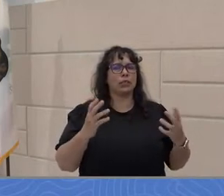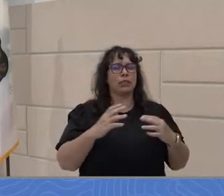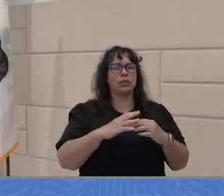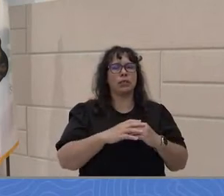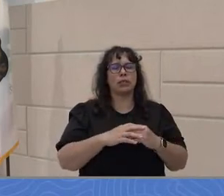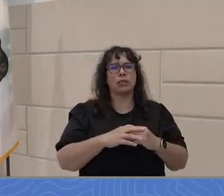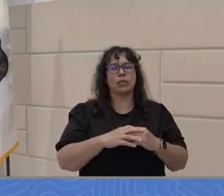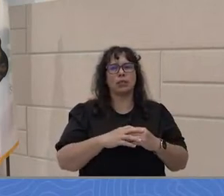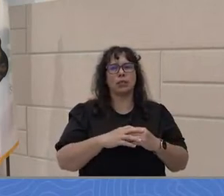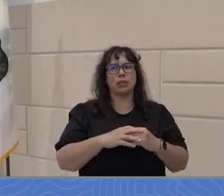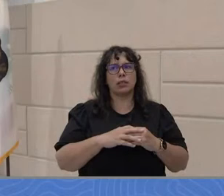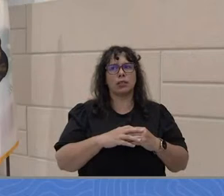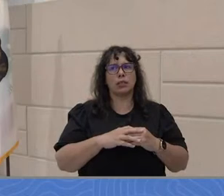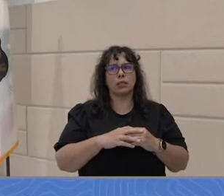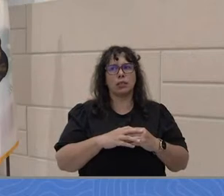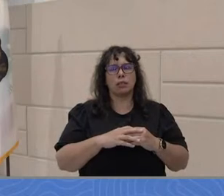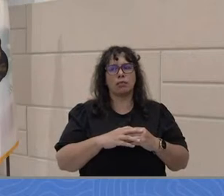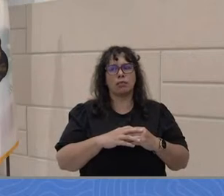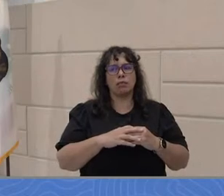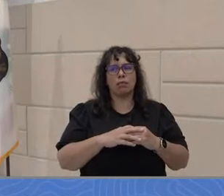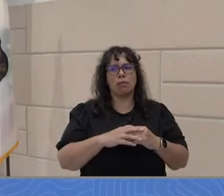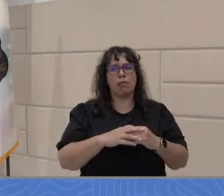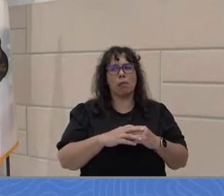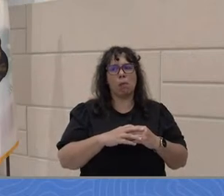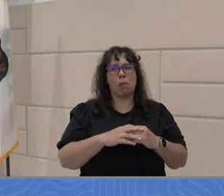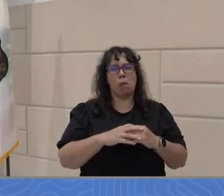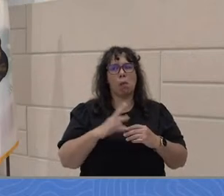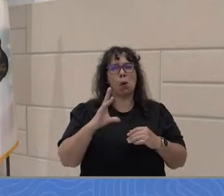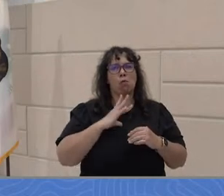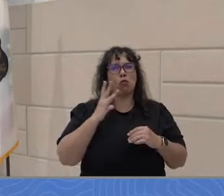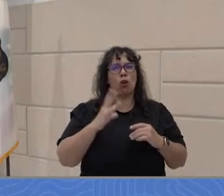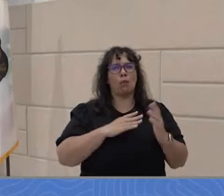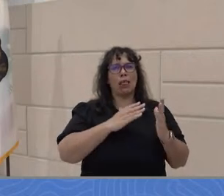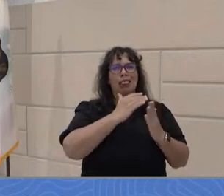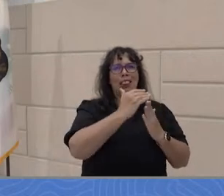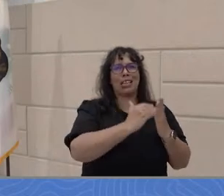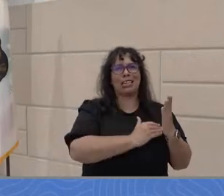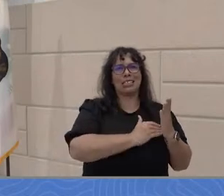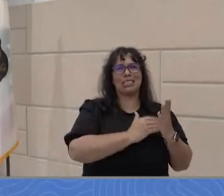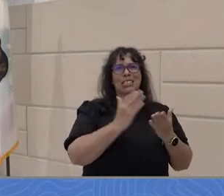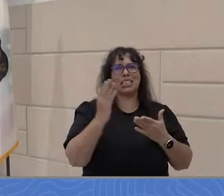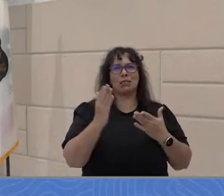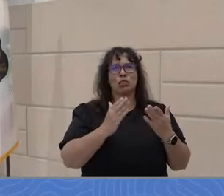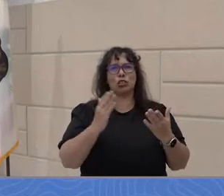សួងផ្សេងផ្សេងដើម្បីទទួលកម្មវិធីបញ្យលមេរៀនសម្រាប់សិស្ស